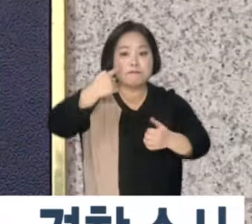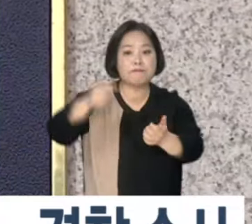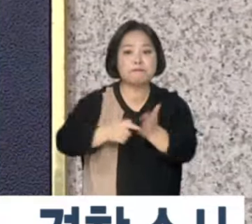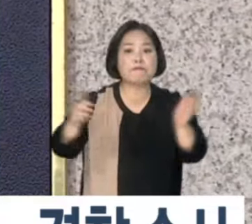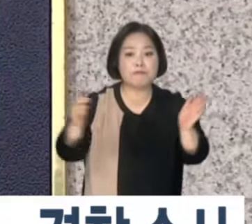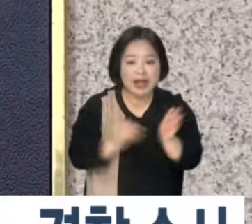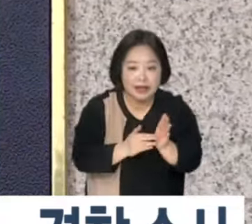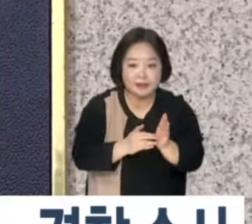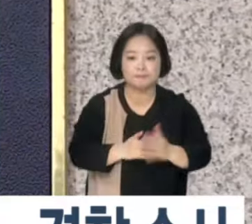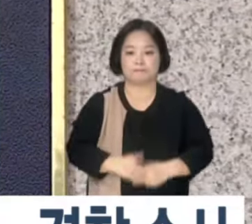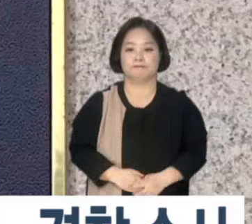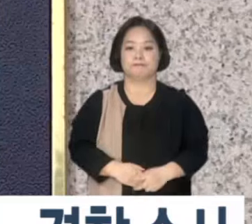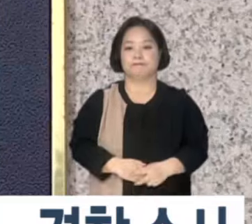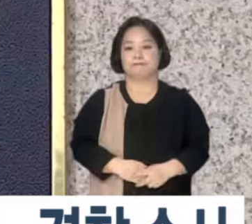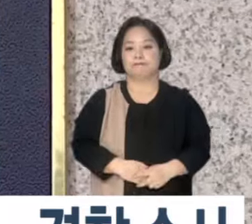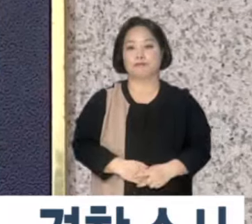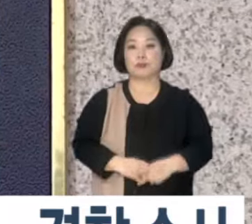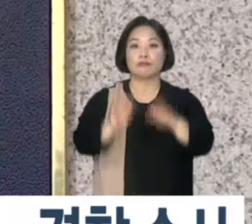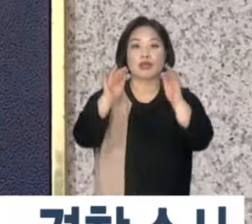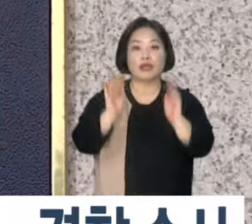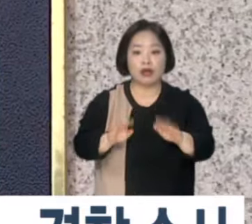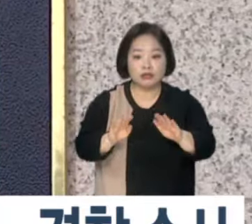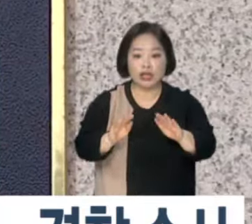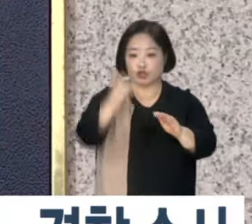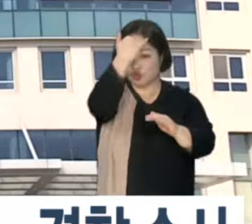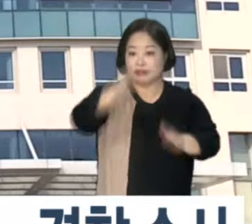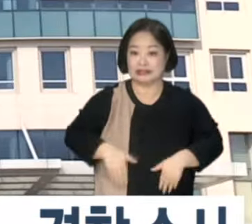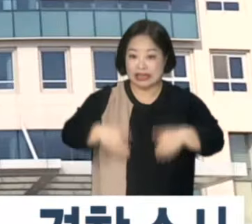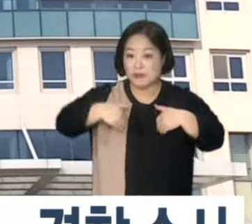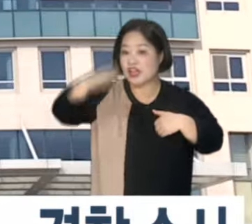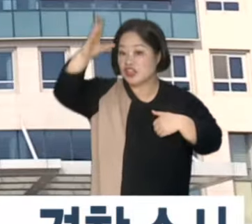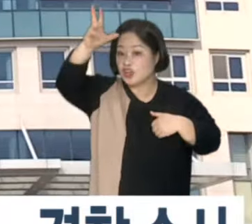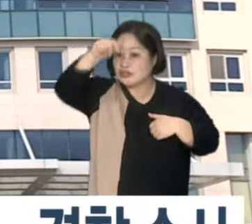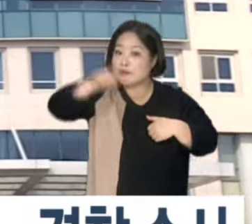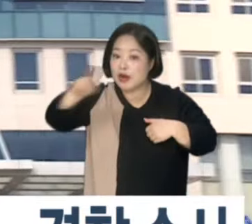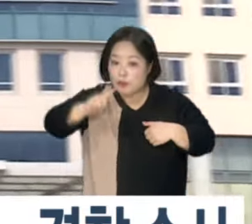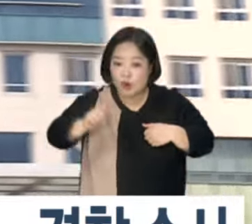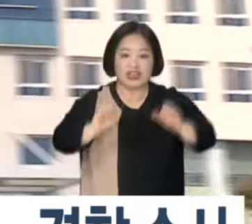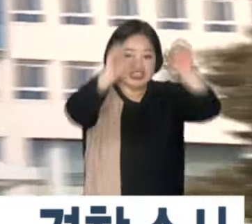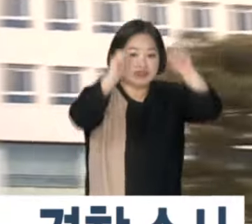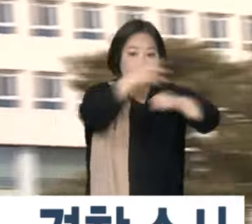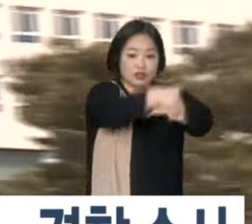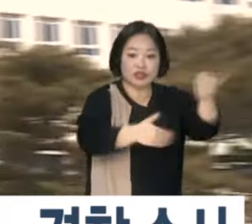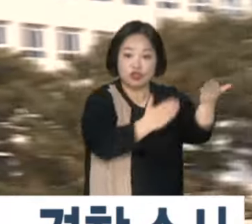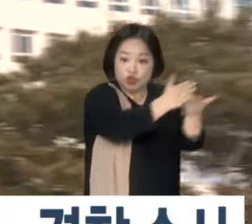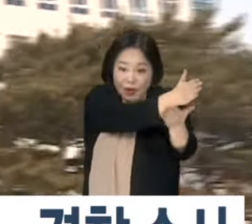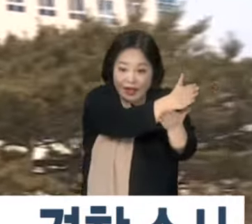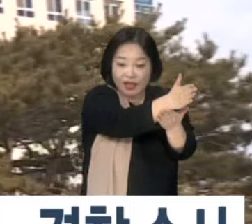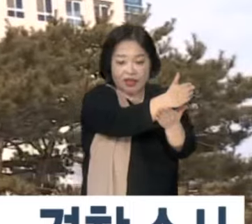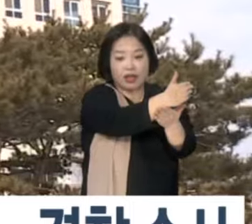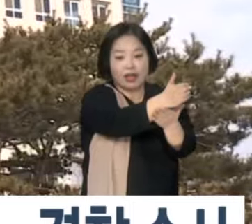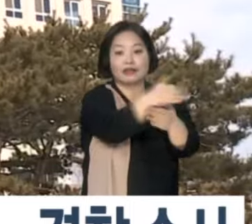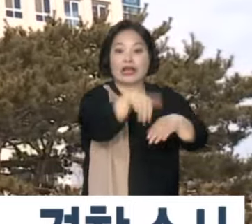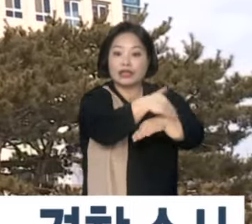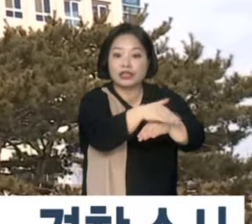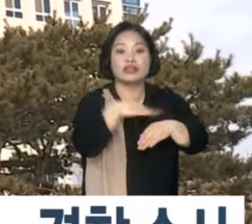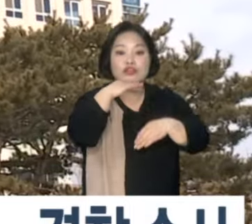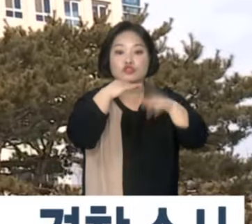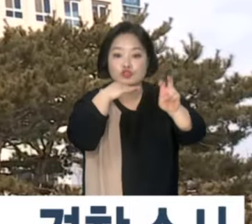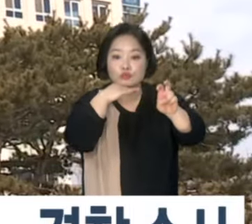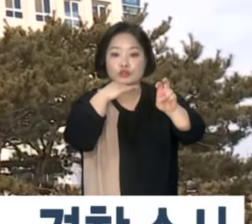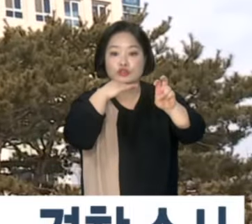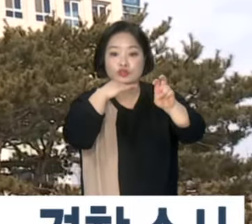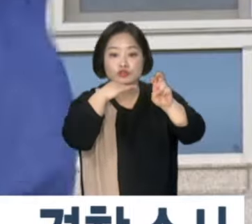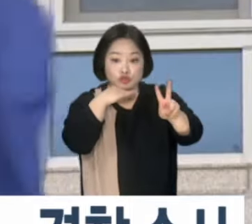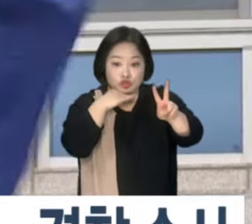나타나 경찰이 수사에 착수했습니다 충남 경찰청은 모대학 스포츠 관련학과 소속 재학생 22살 AC